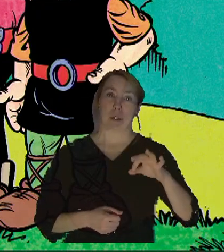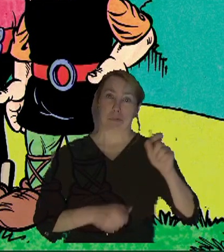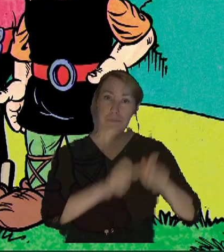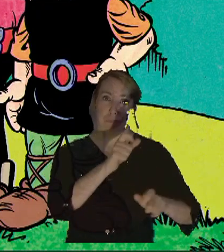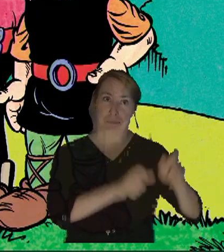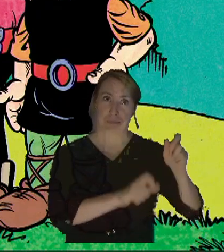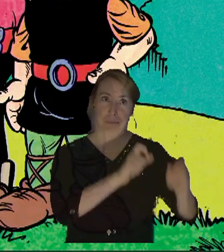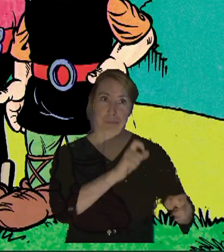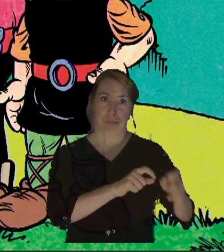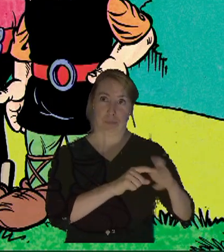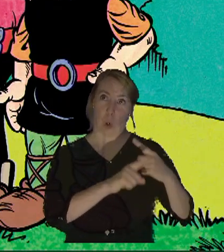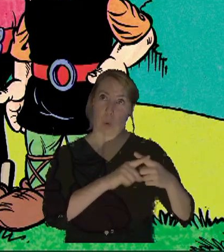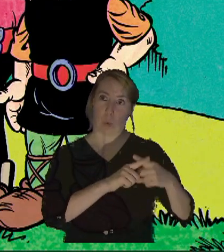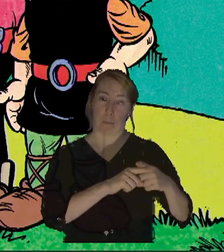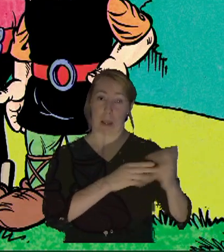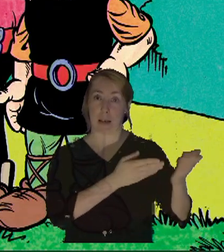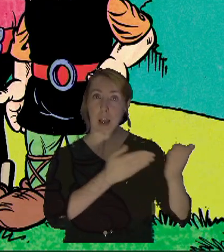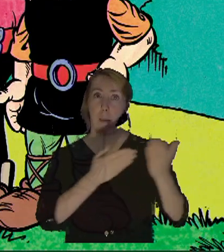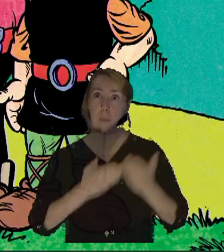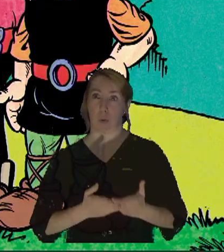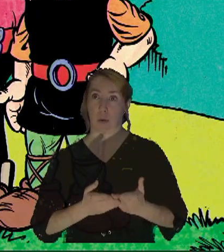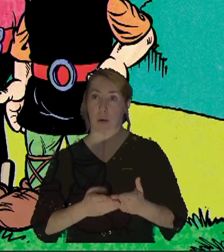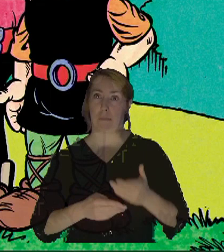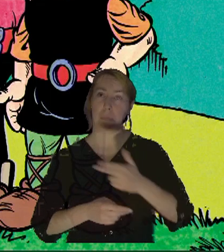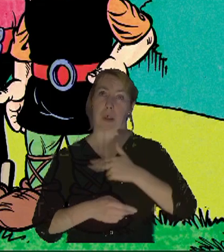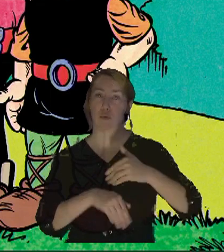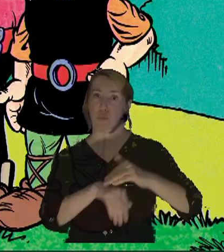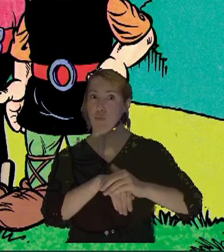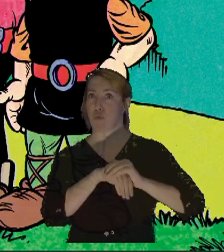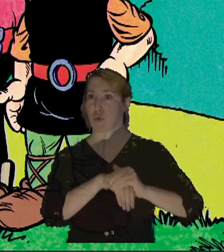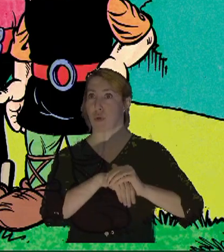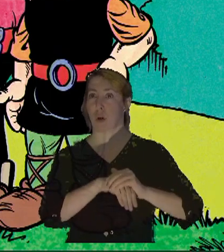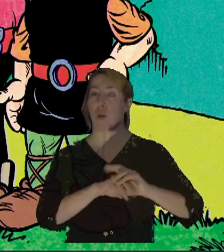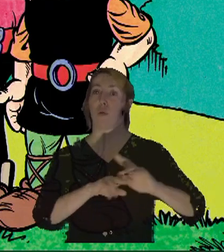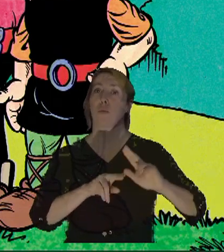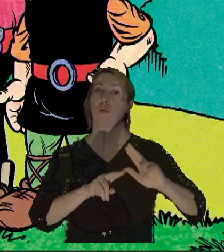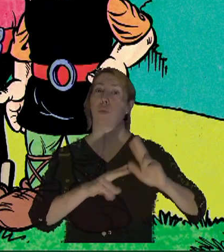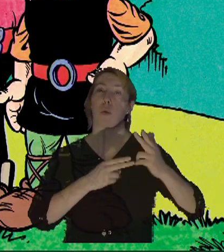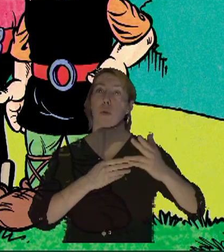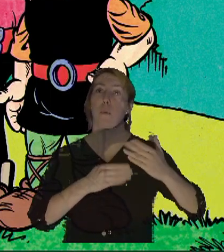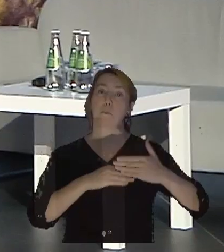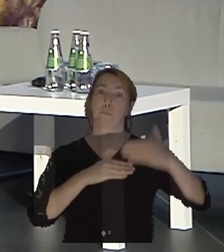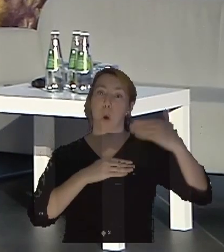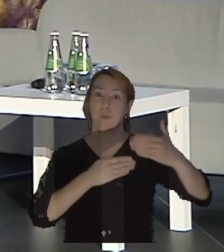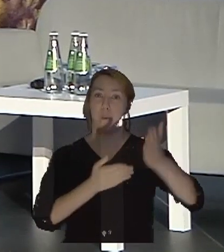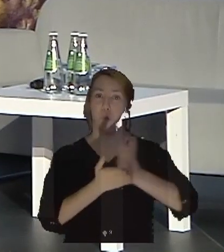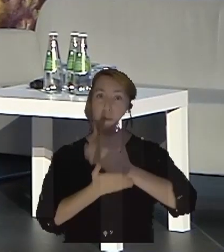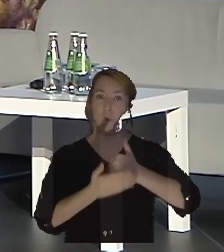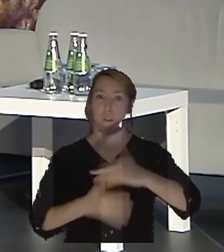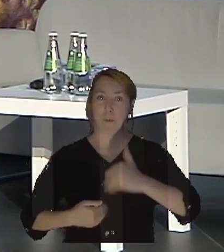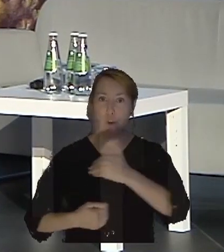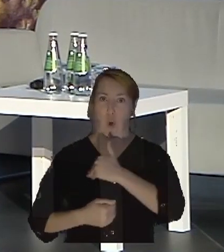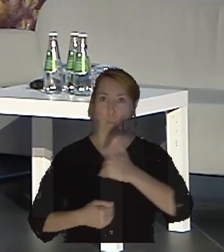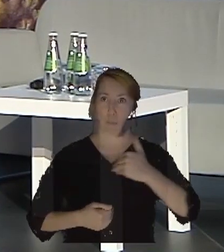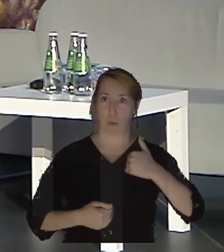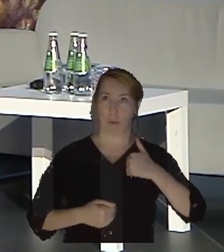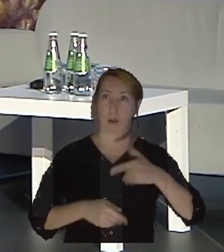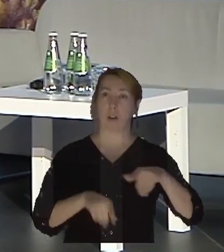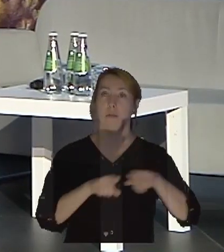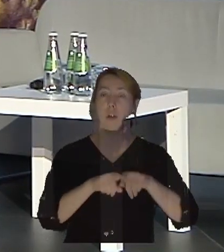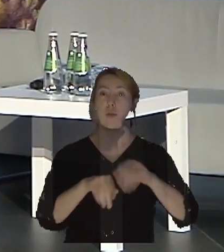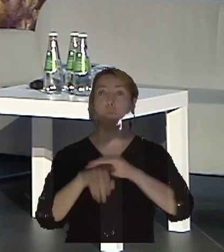Zaprosiliśmy do tej zabawy naszych przyjaciół, przyjaciół spoza województwa wielkopolskiego i przyjaciół z